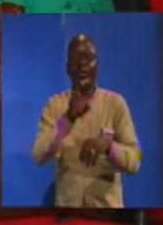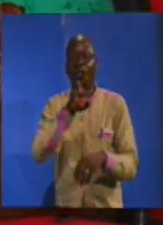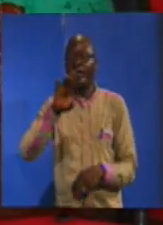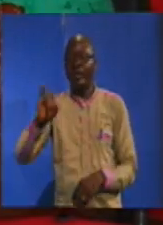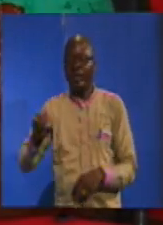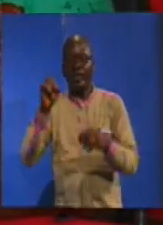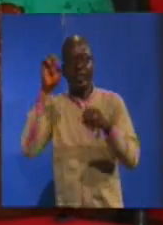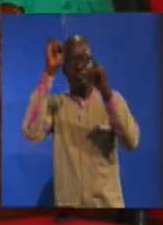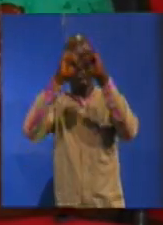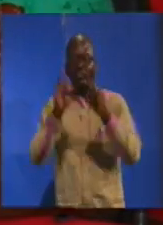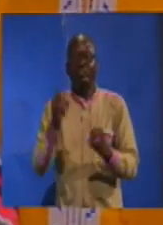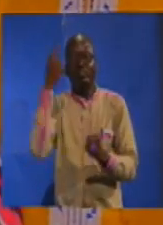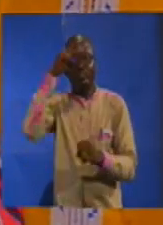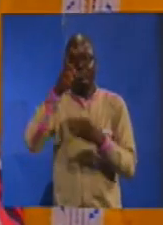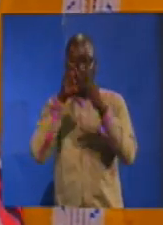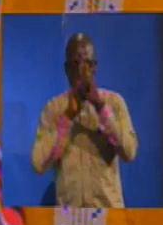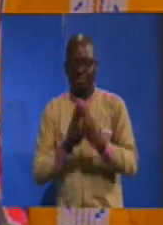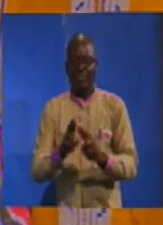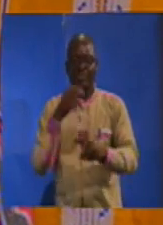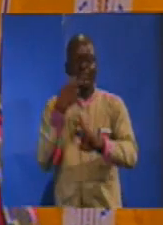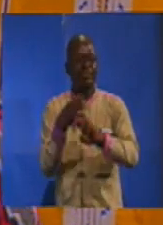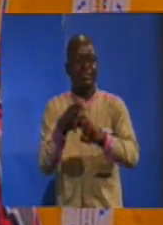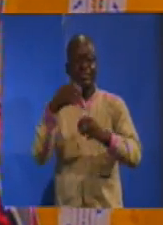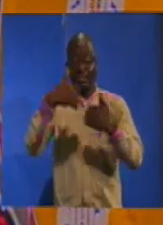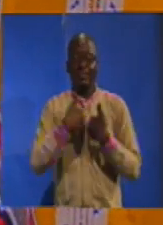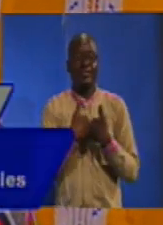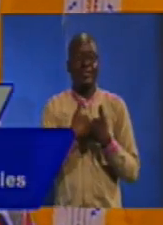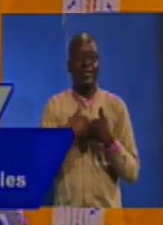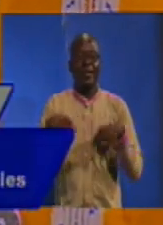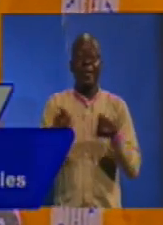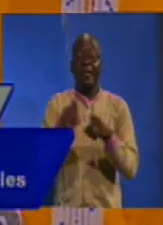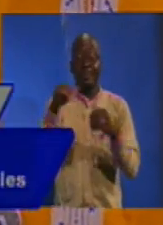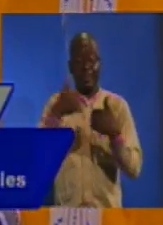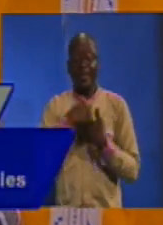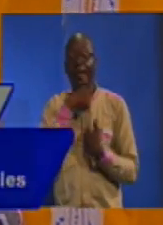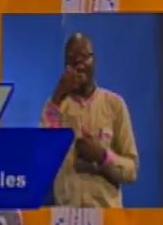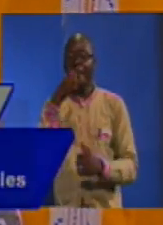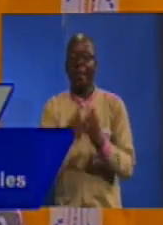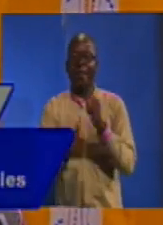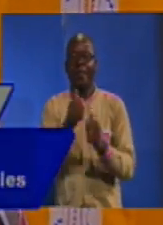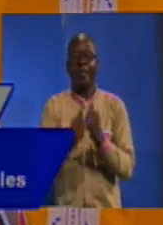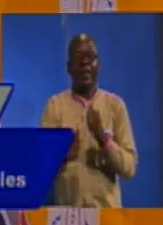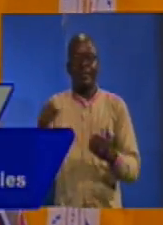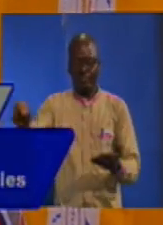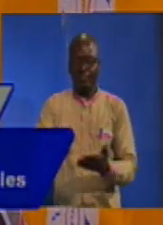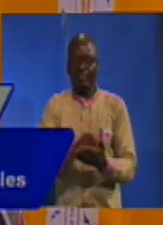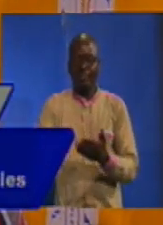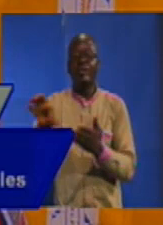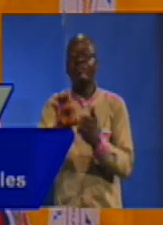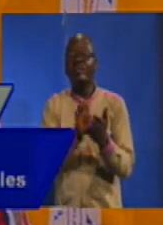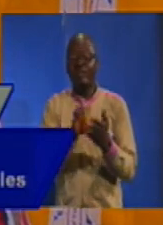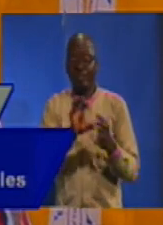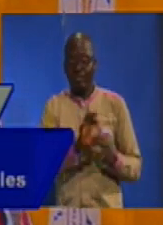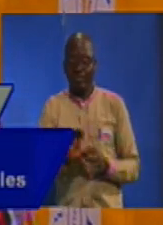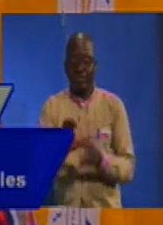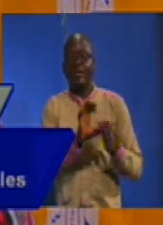structures respectives. La difficulté majeure qu'on a, et même s'il n'y avait pas le problème de la signature du protocole d'accord et autres,